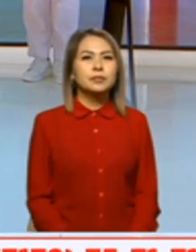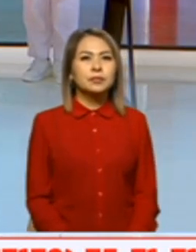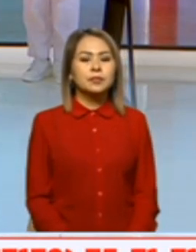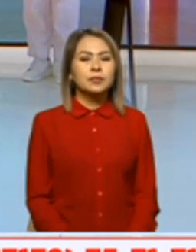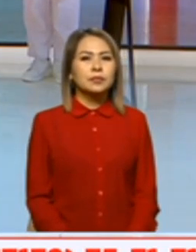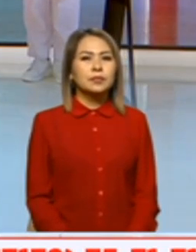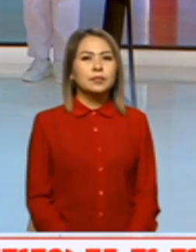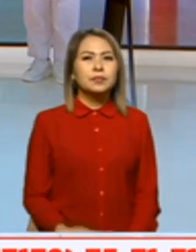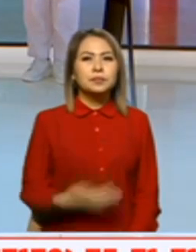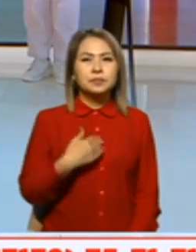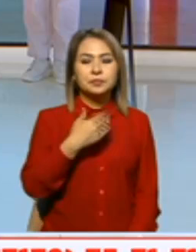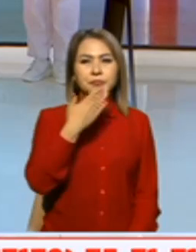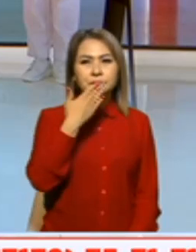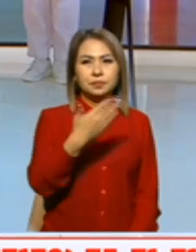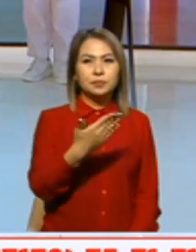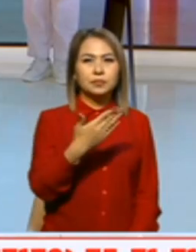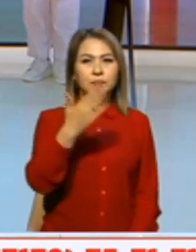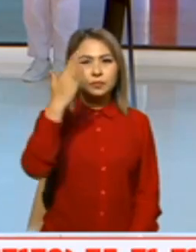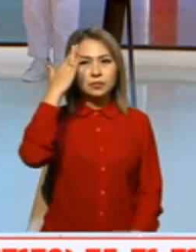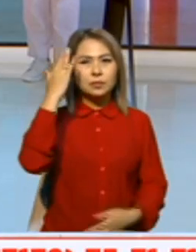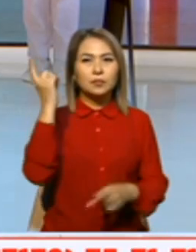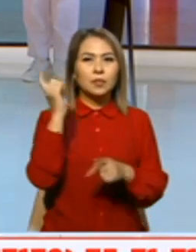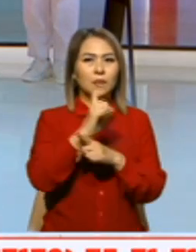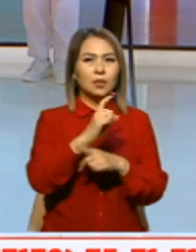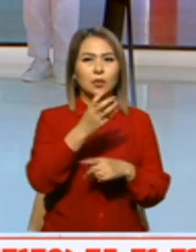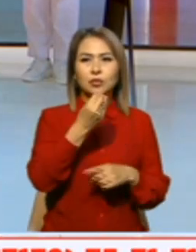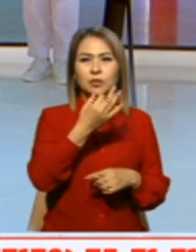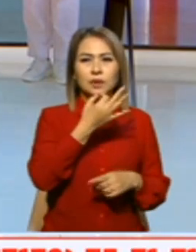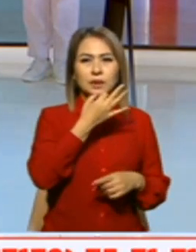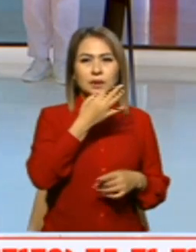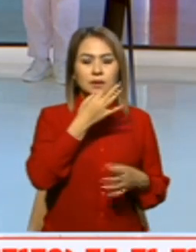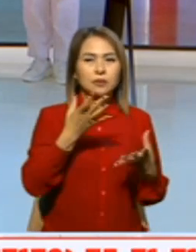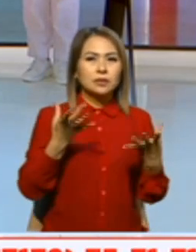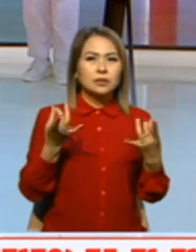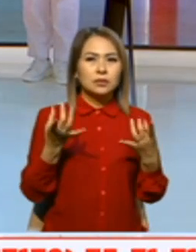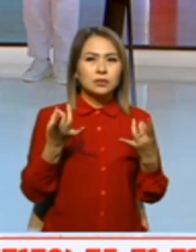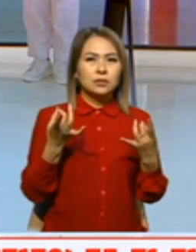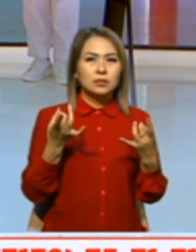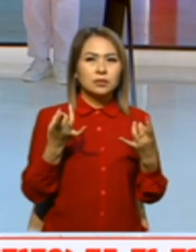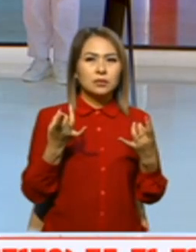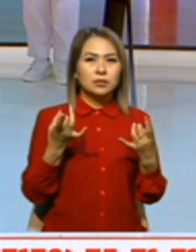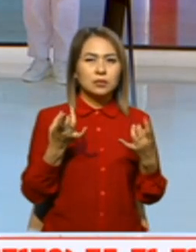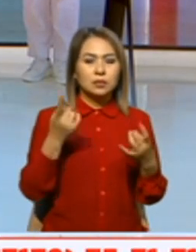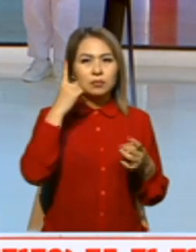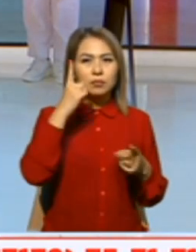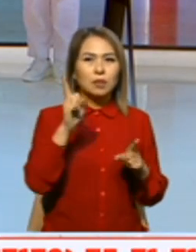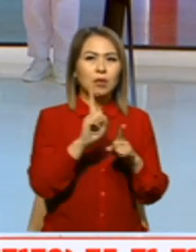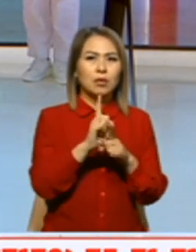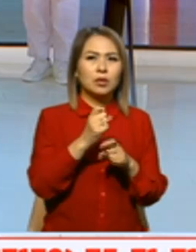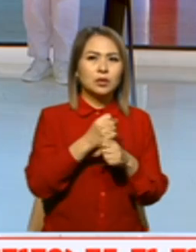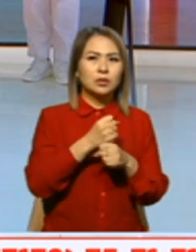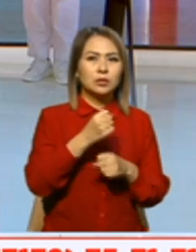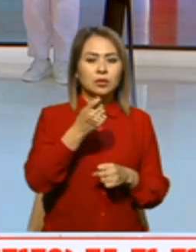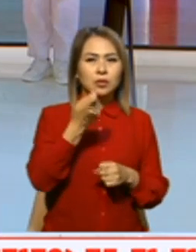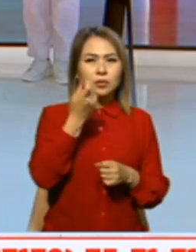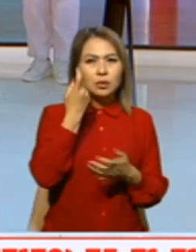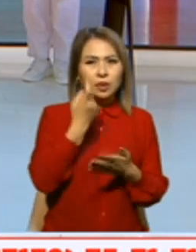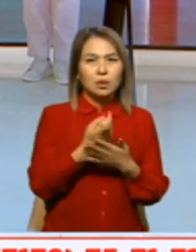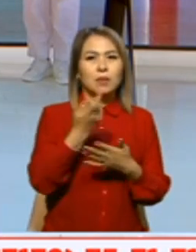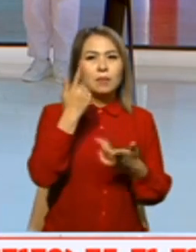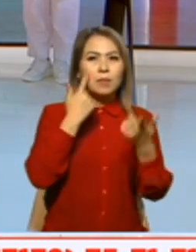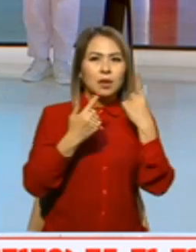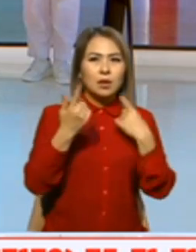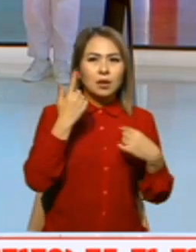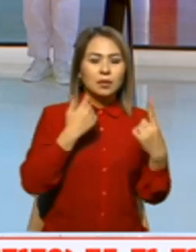мен сіздерге сұрақ қоятын, басын көтере алмайды әлі. Кішкентай дозер басын көтере алмайды, нық көтере алмайды. Тікелей жатсам жылайды.